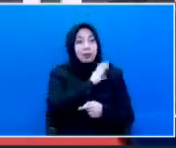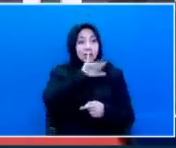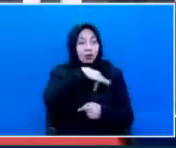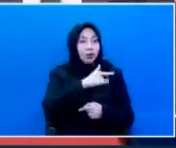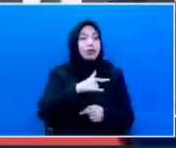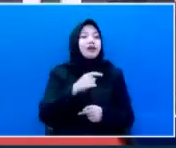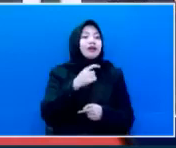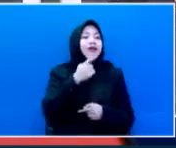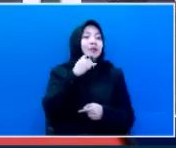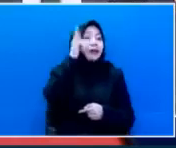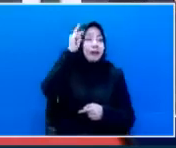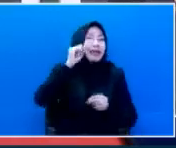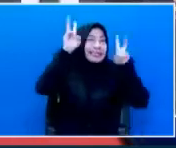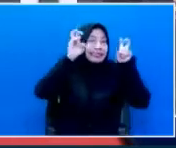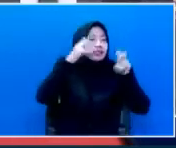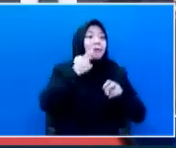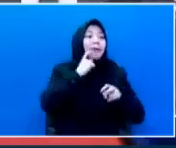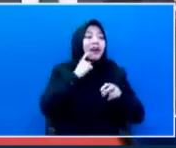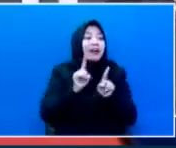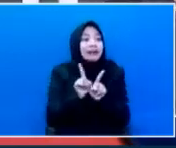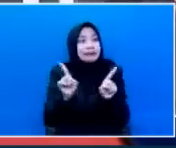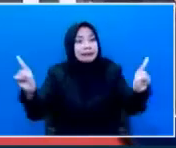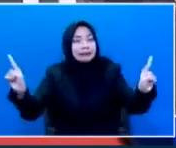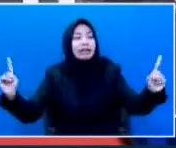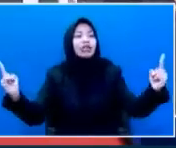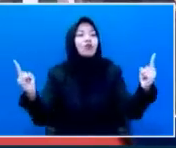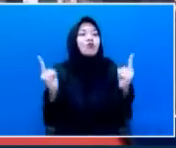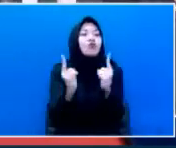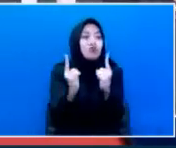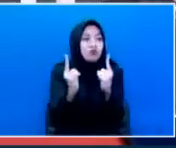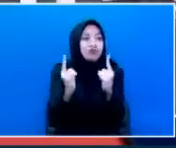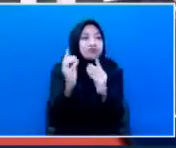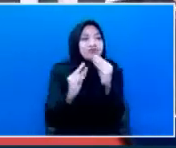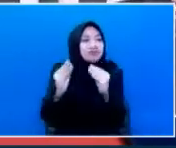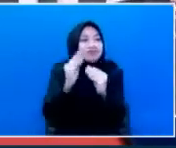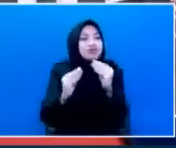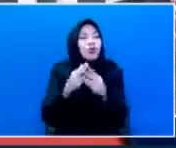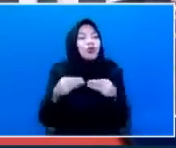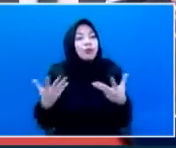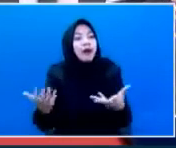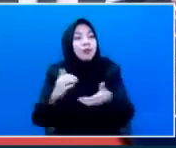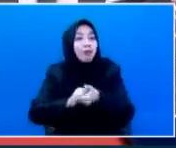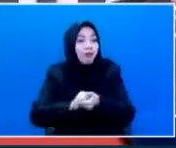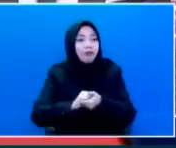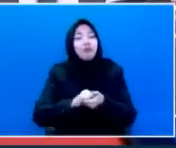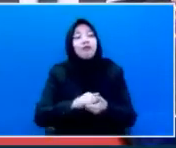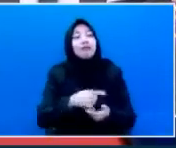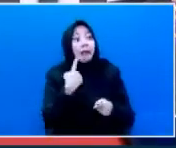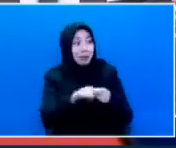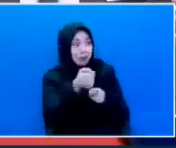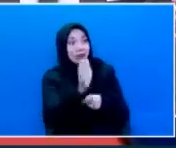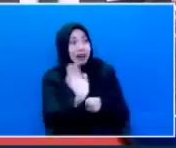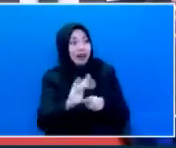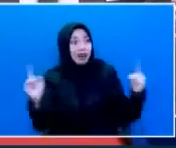ibu Mega dan Presiden Jokowi itu idealnya realitanya bakal kejadian enggak ya ya